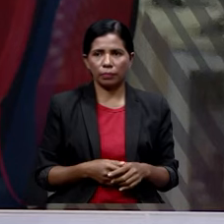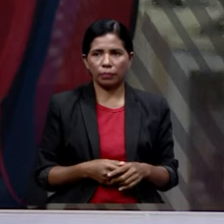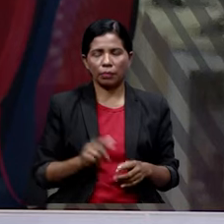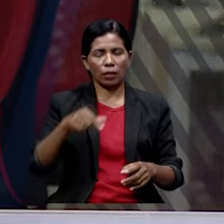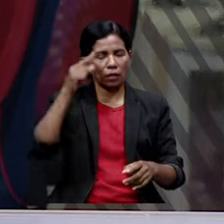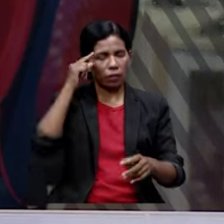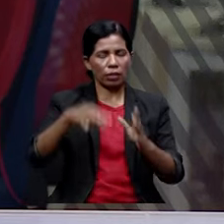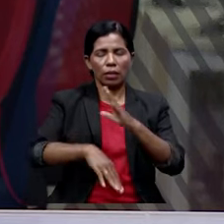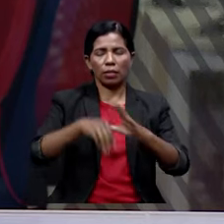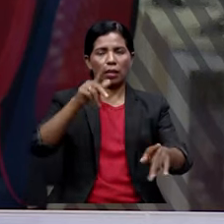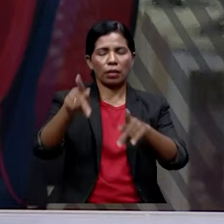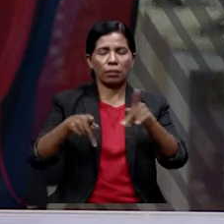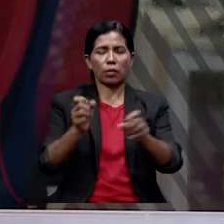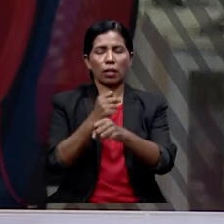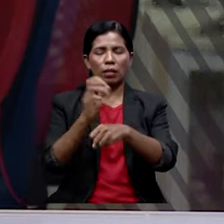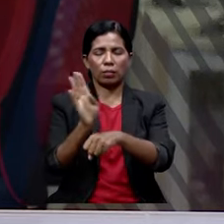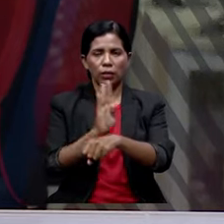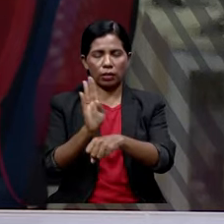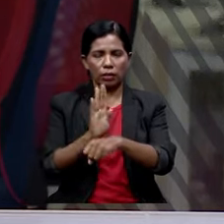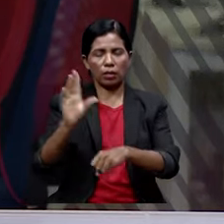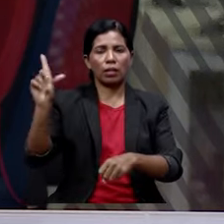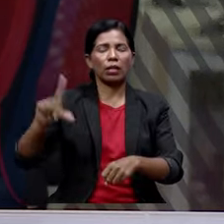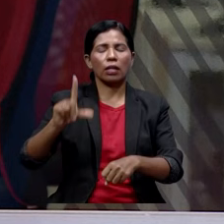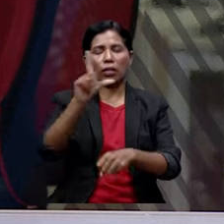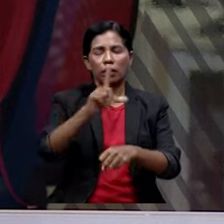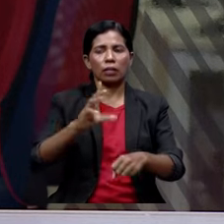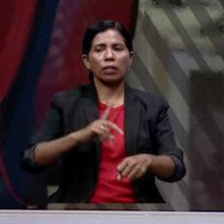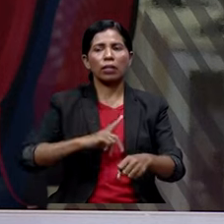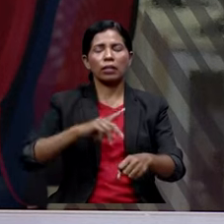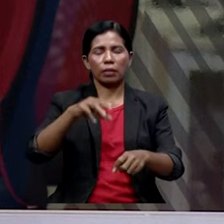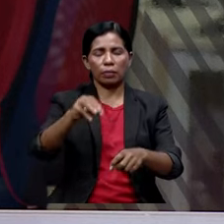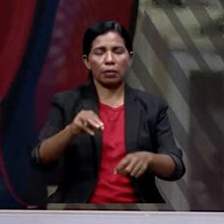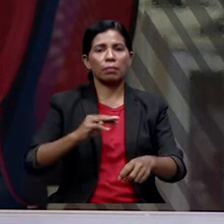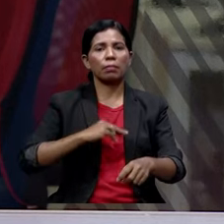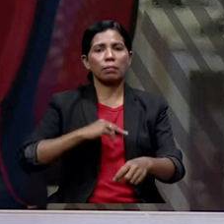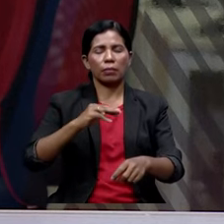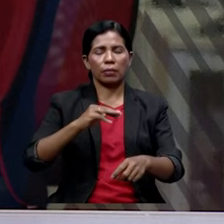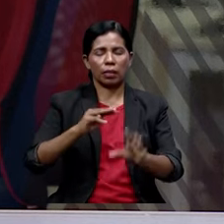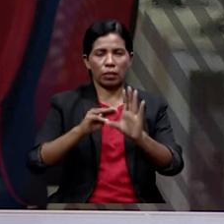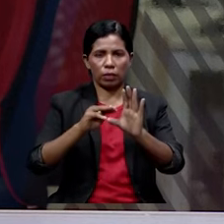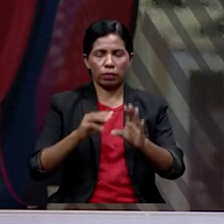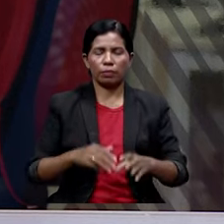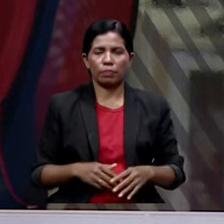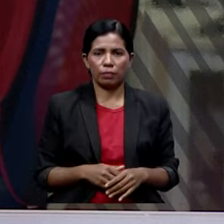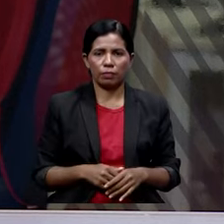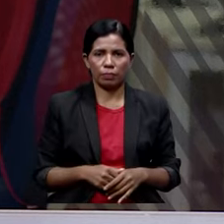Governo se hace negociante ne behala o negócio e alargo le sedere ba mercado manlewana.